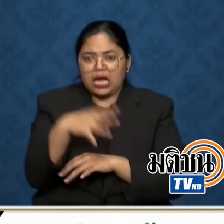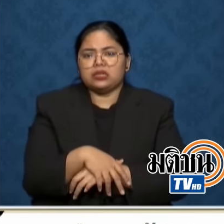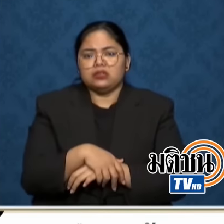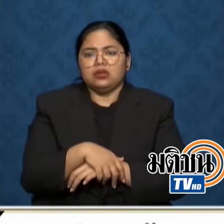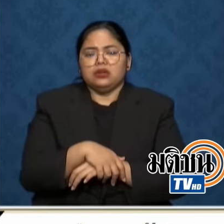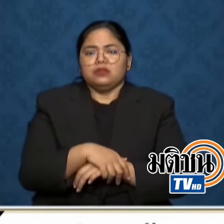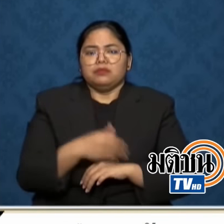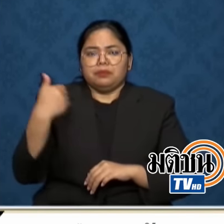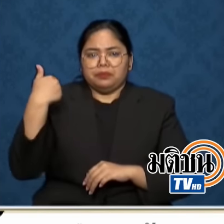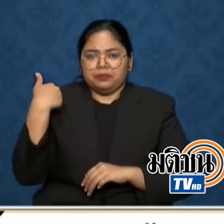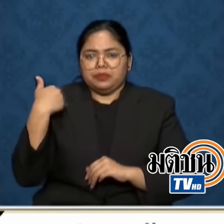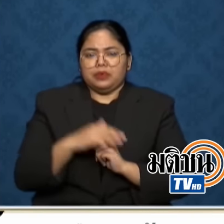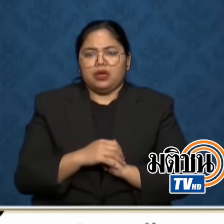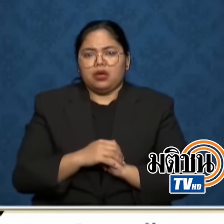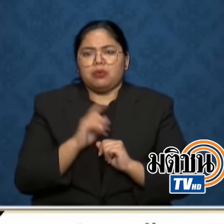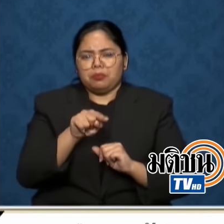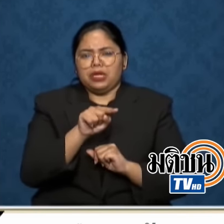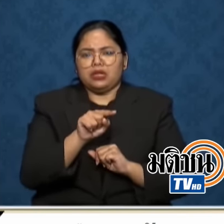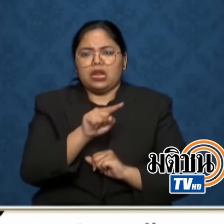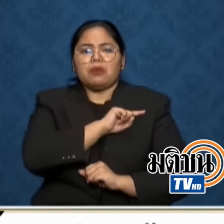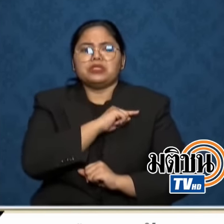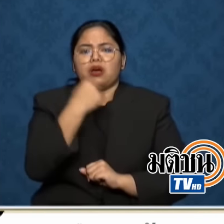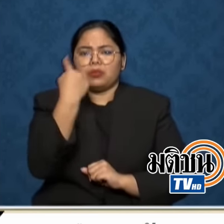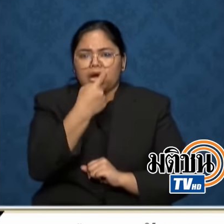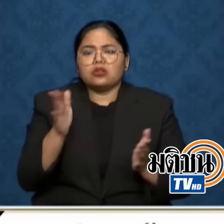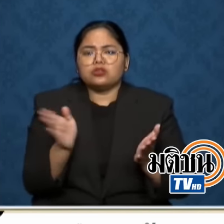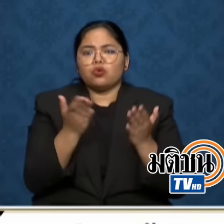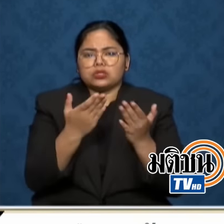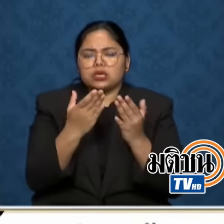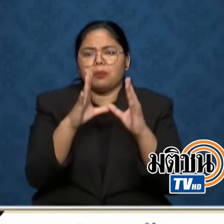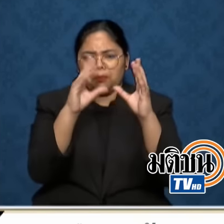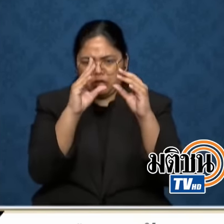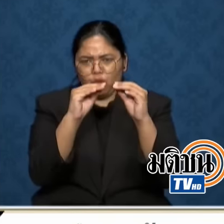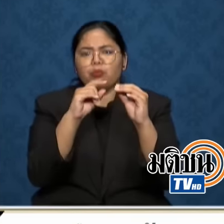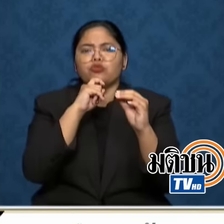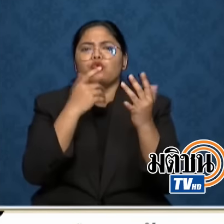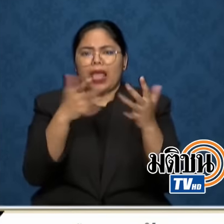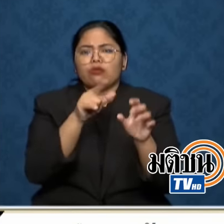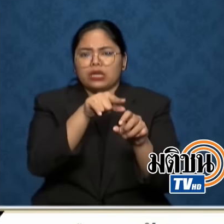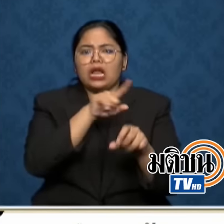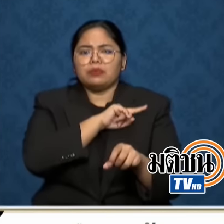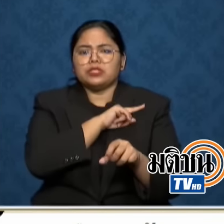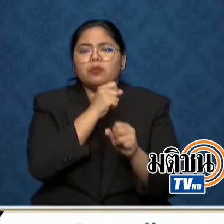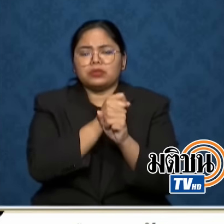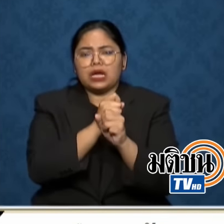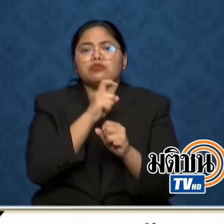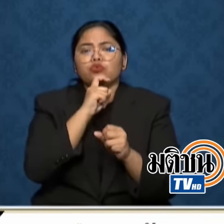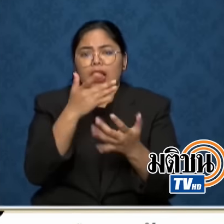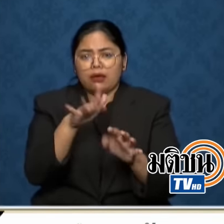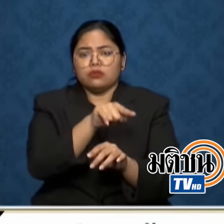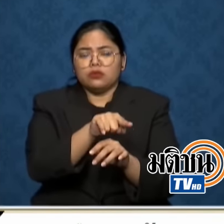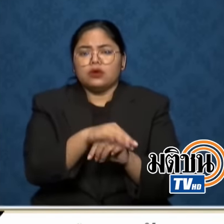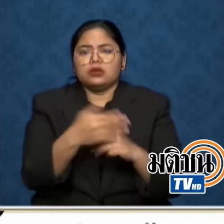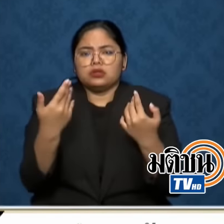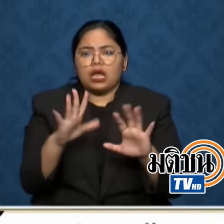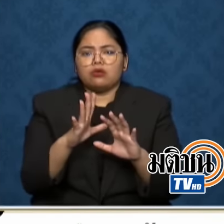ซึ่งงานนี้เป็นงานของสำนักงานส่งเสริมการประชุมอยู่แล้วนะครับ ซึ่งเขาทำอะไรบ้างครับก็ไปพิชงานเพื่อสู่โล